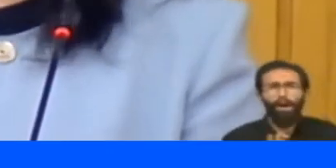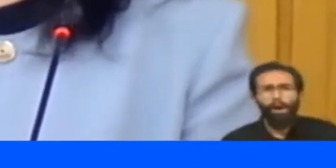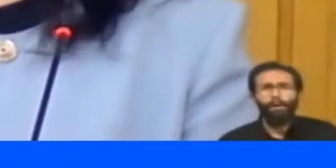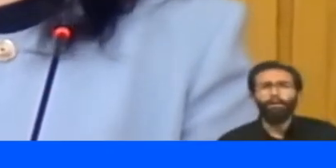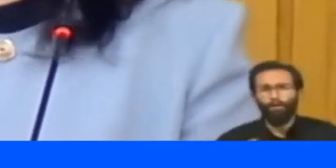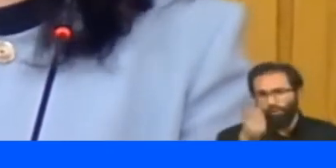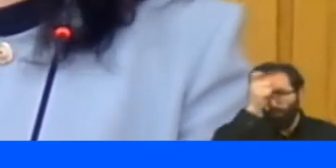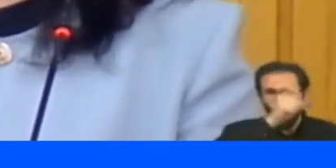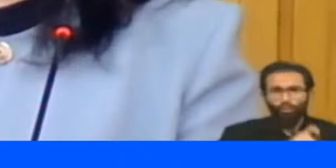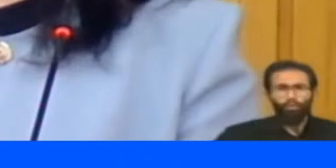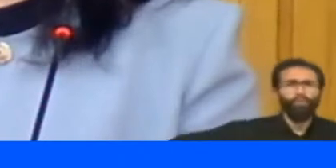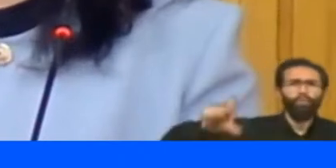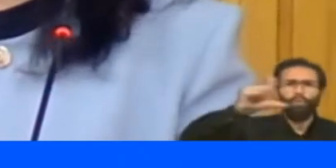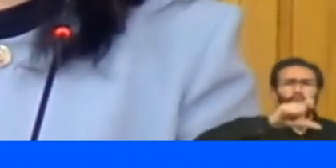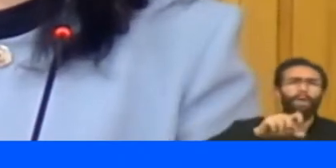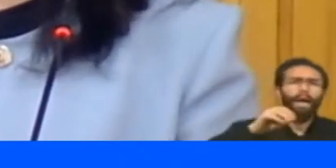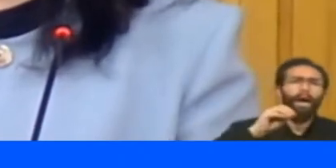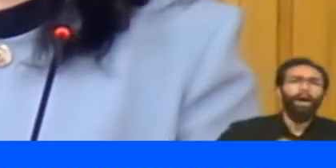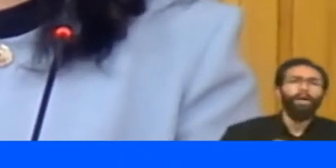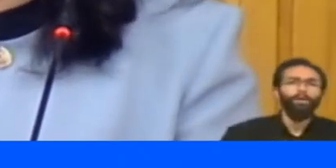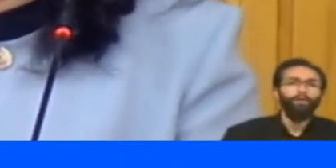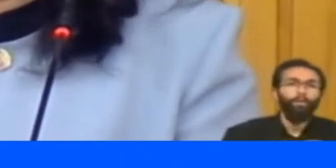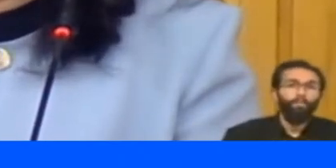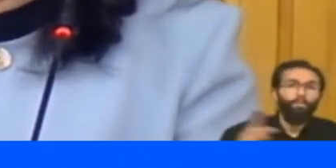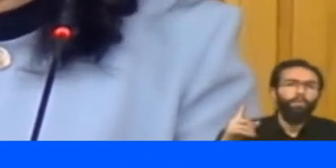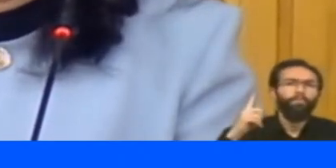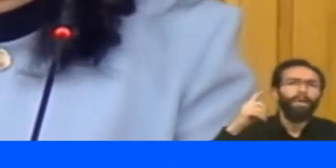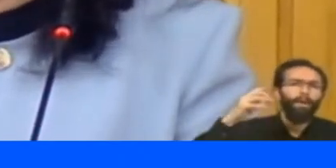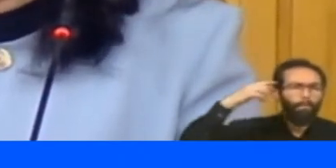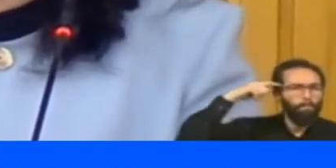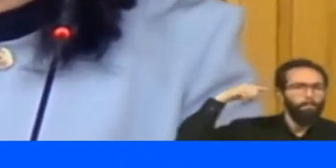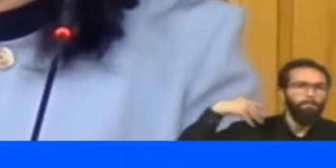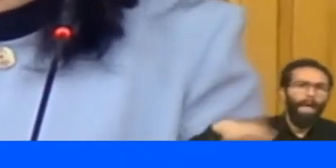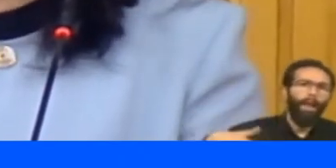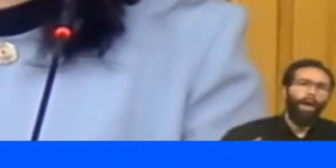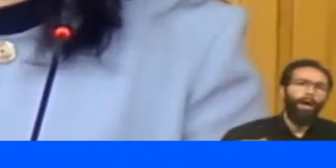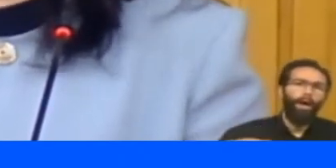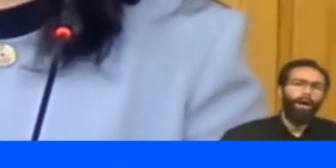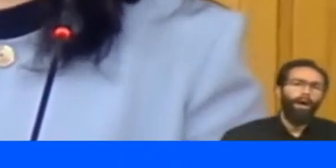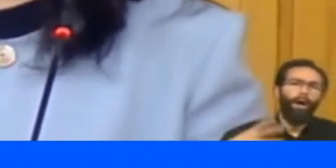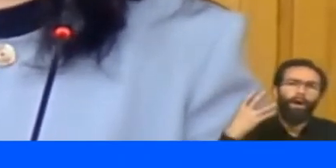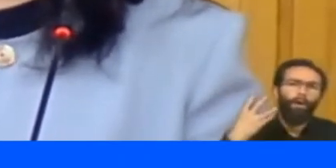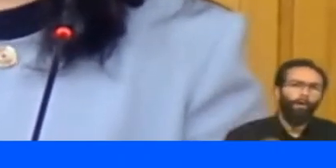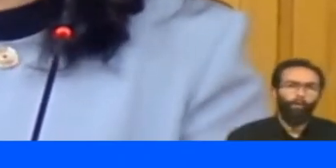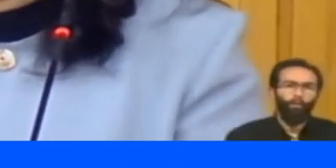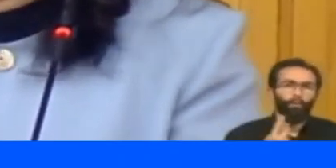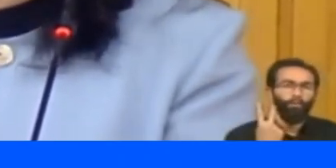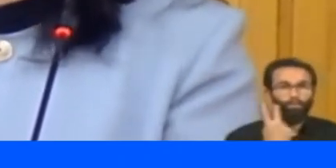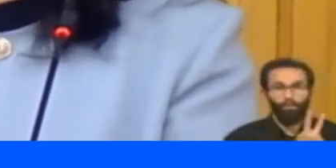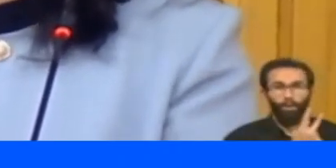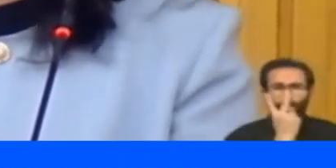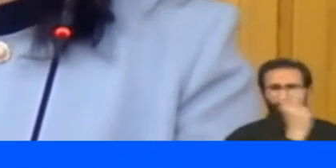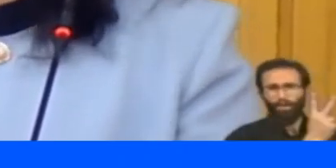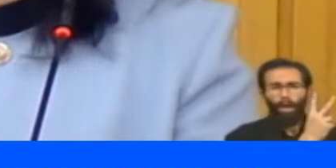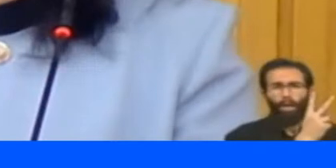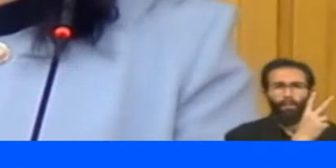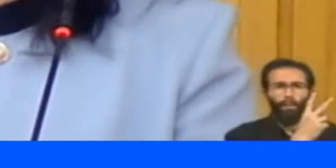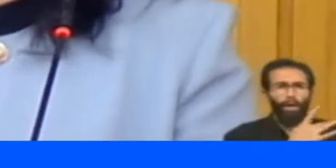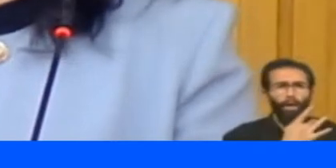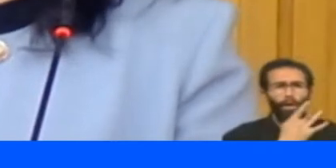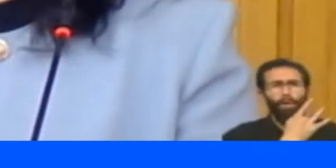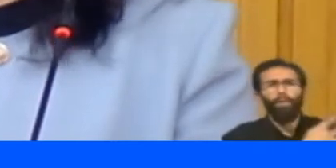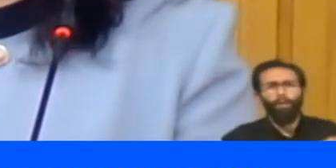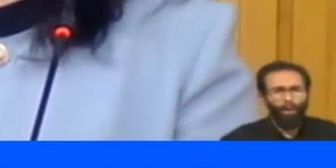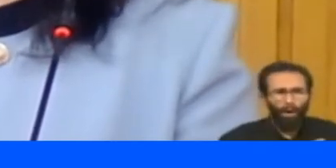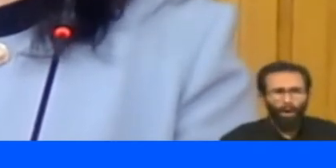bütün Türkiye için büyük bir risktir. Evet bu iktidar doğudan batıya, kuzeyden